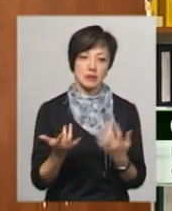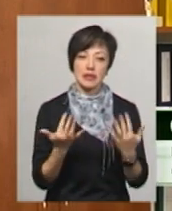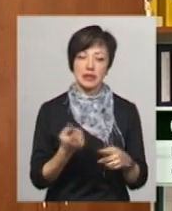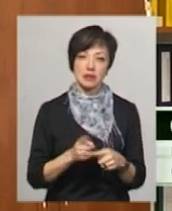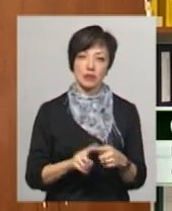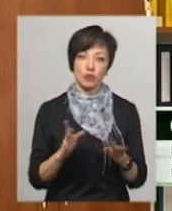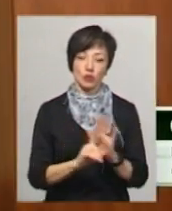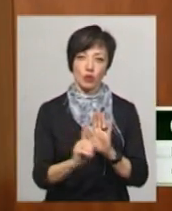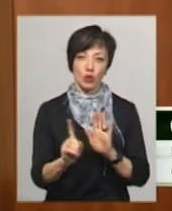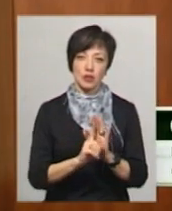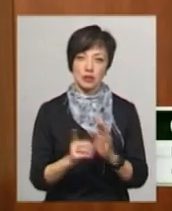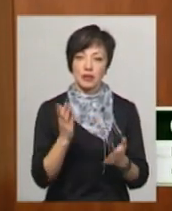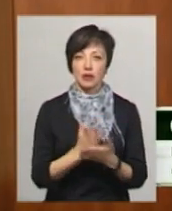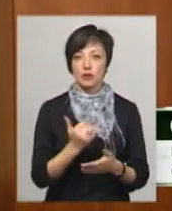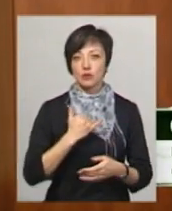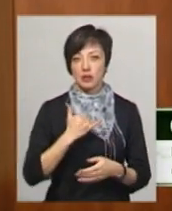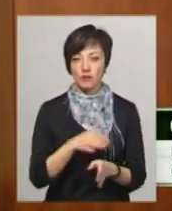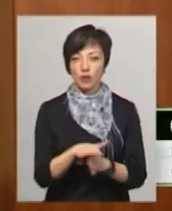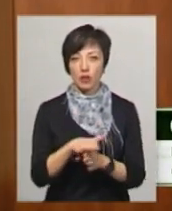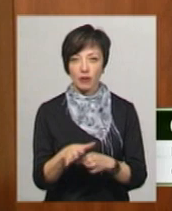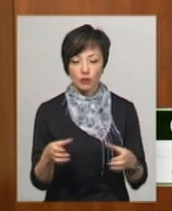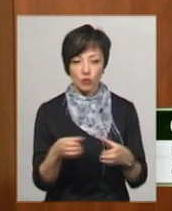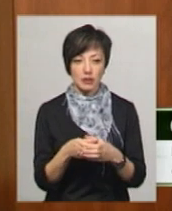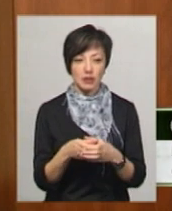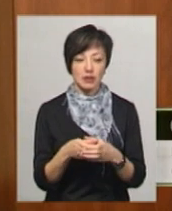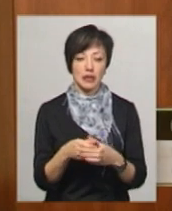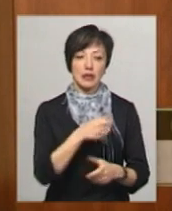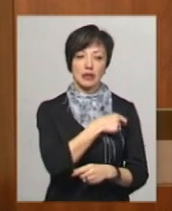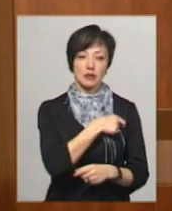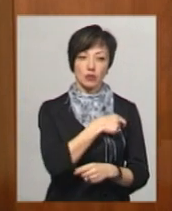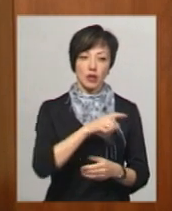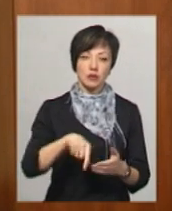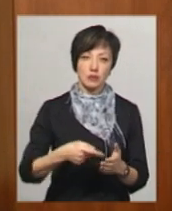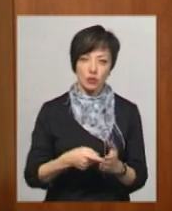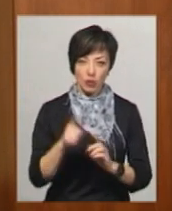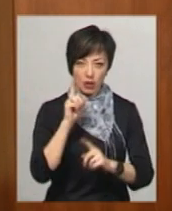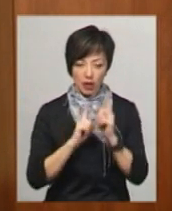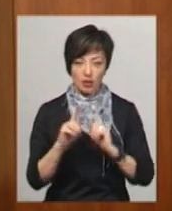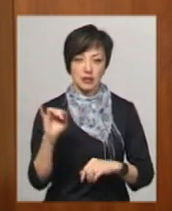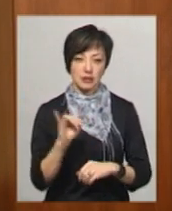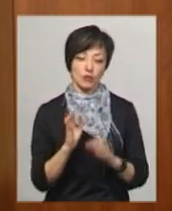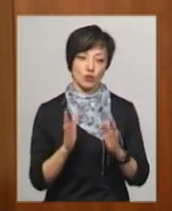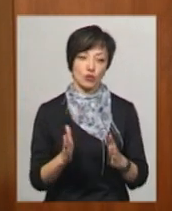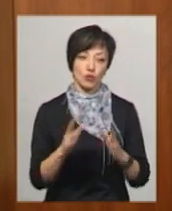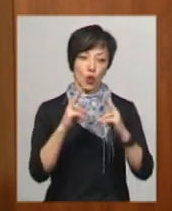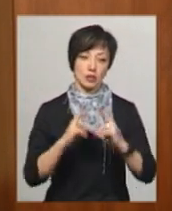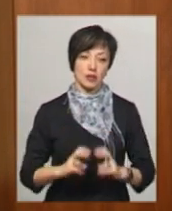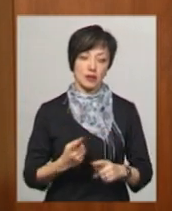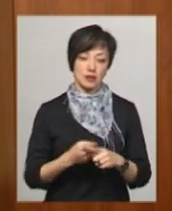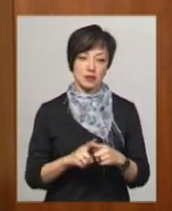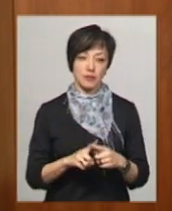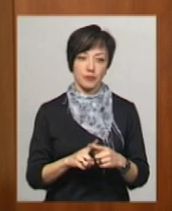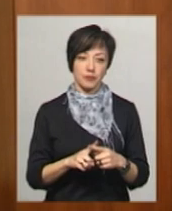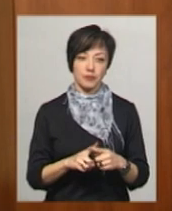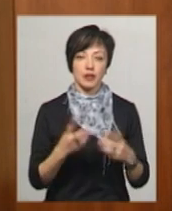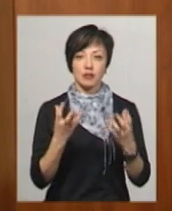це буде поїздок. Є в нас виконавчий комітет, депутати міської ради і будуть розглядати. Тому